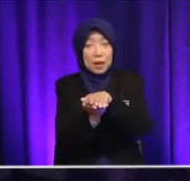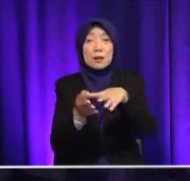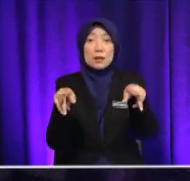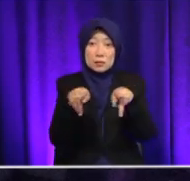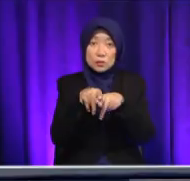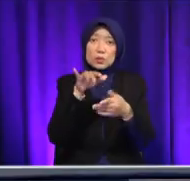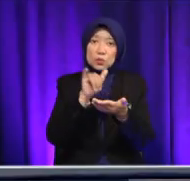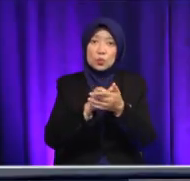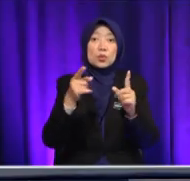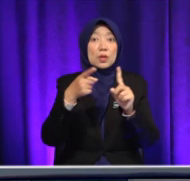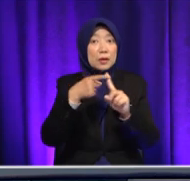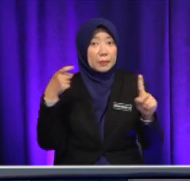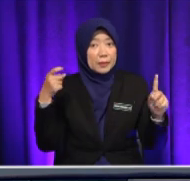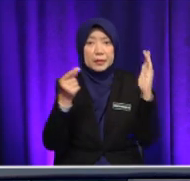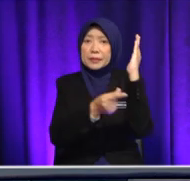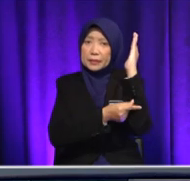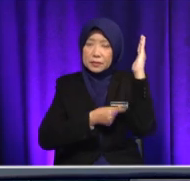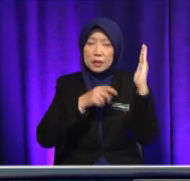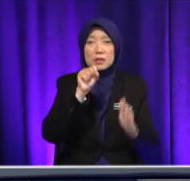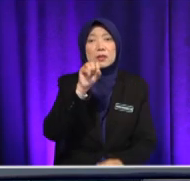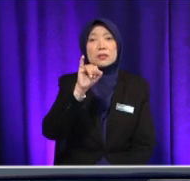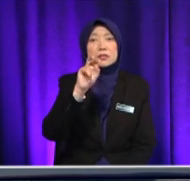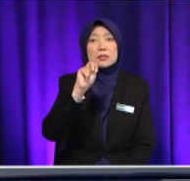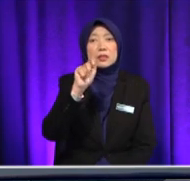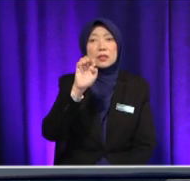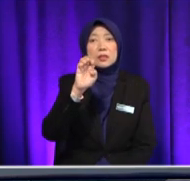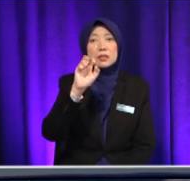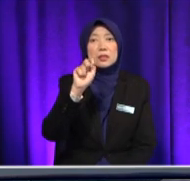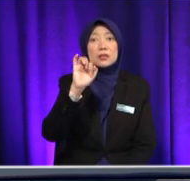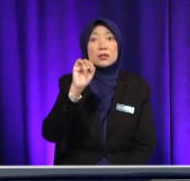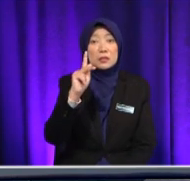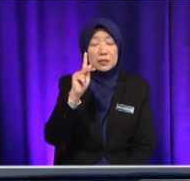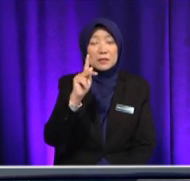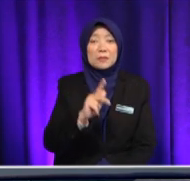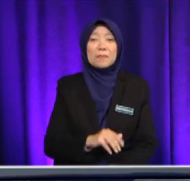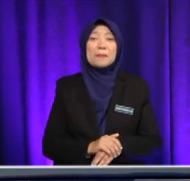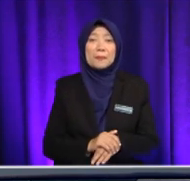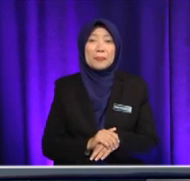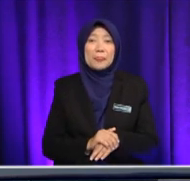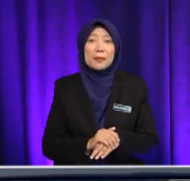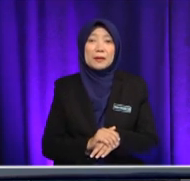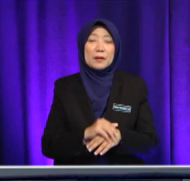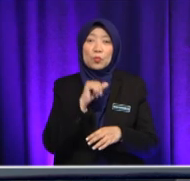daripada getah sintetik. Bukan getah asli ke? Bukan. Kalau macam tu Sean, hari-hari nak tukar kasut tu.